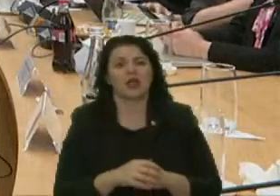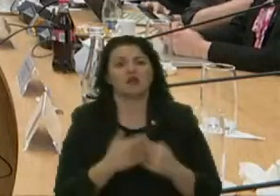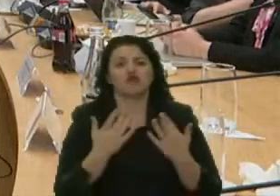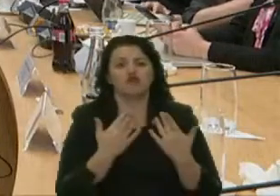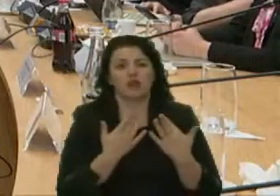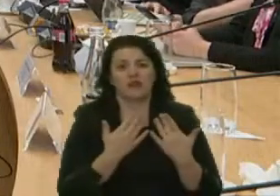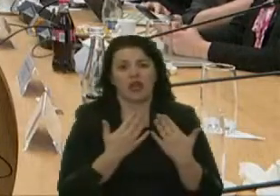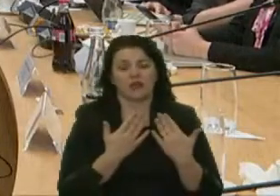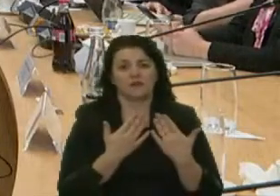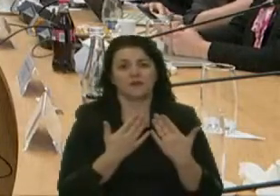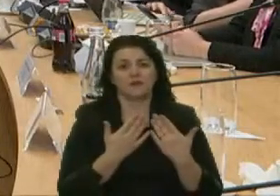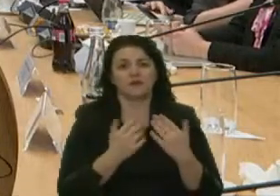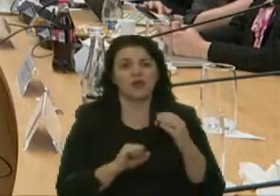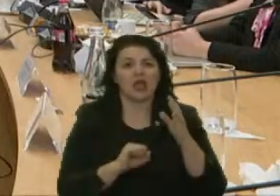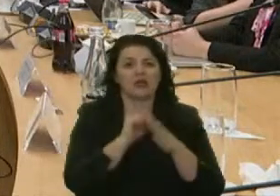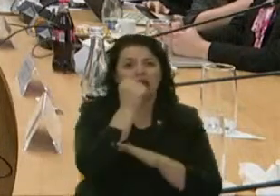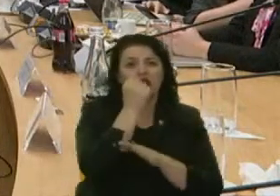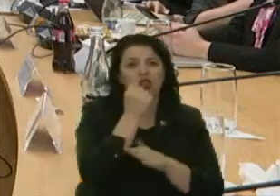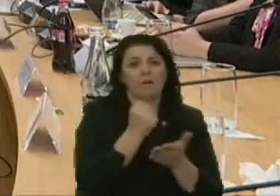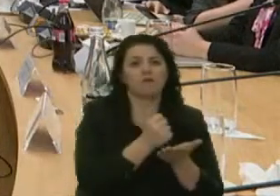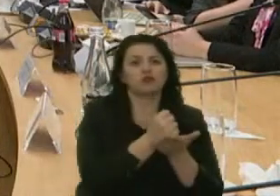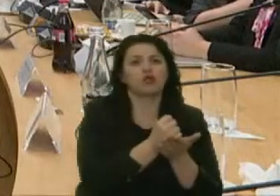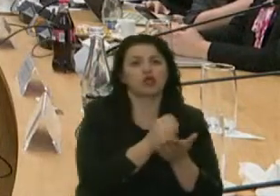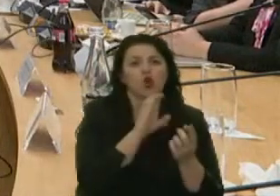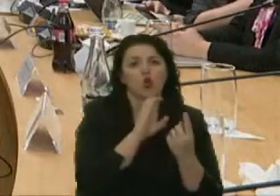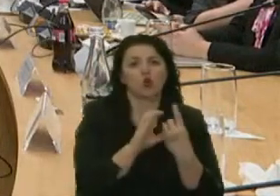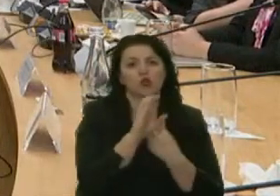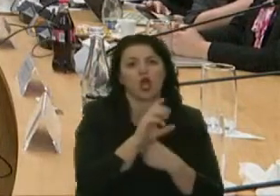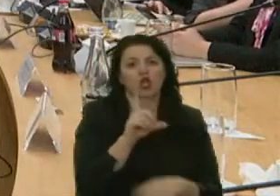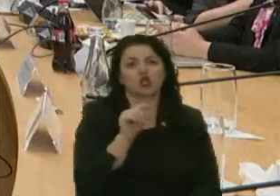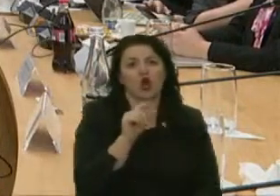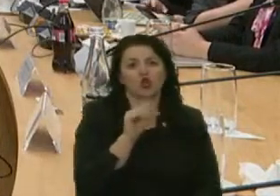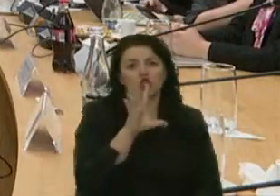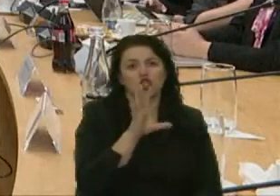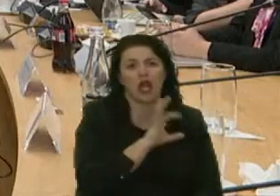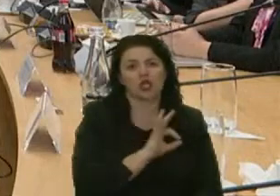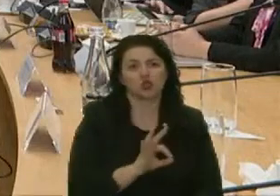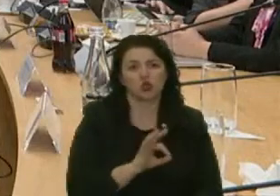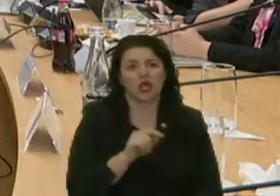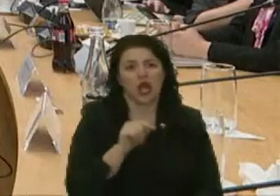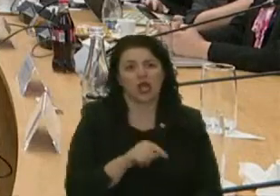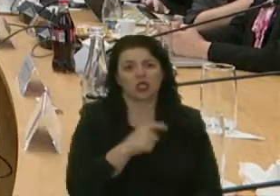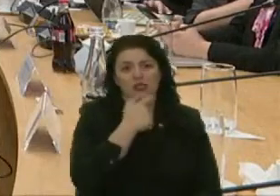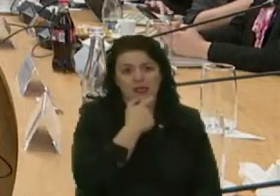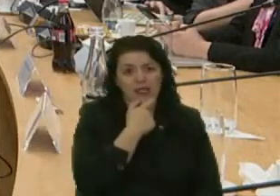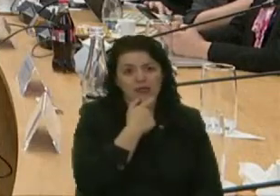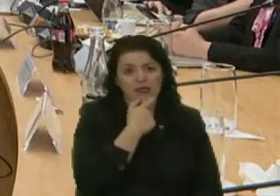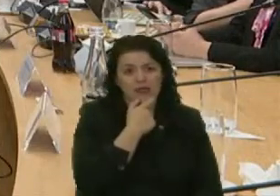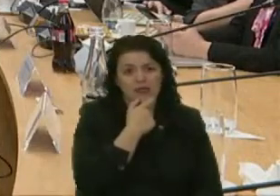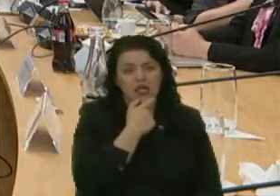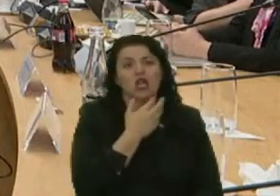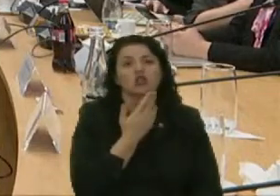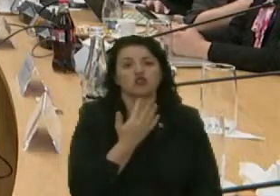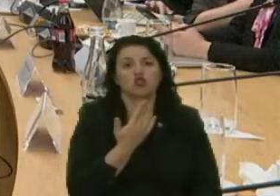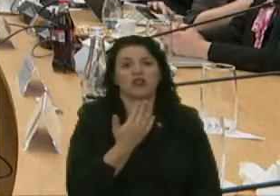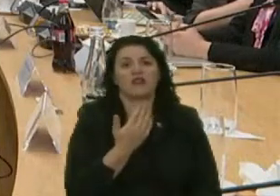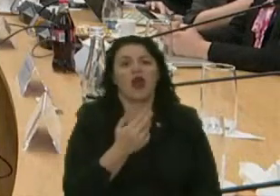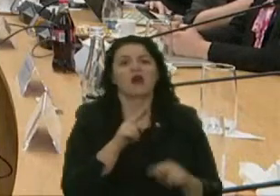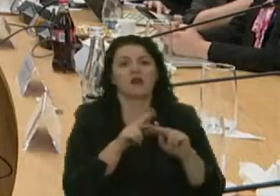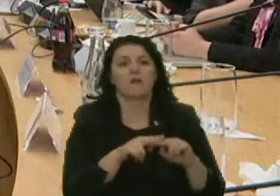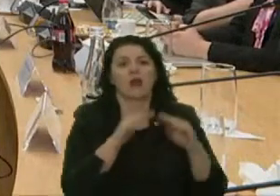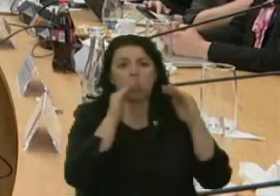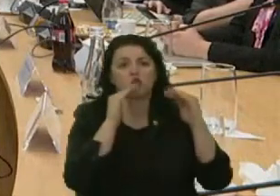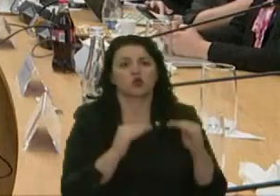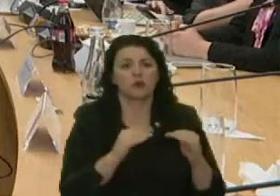vorbind chiar și creșterea bugetului cultural cu 25% în acest an cifra rămâne mult sub